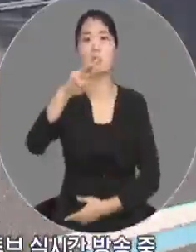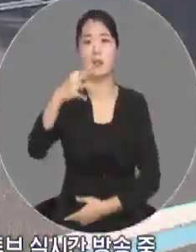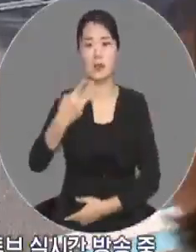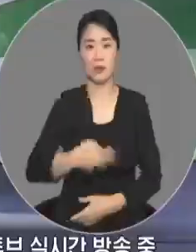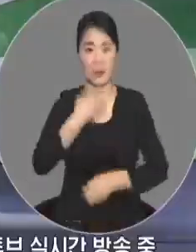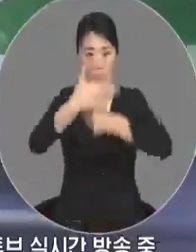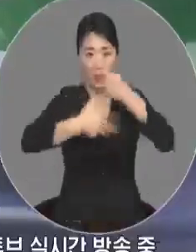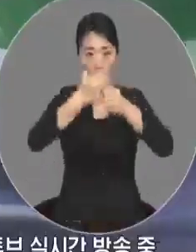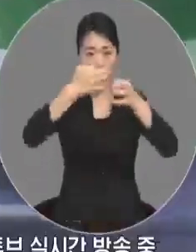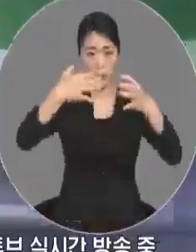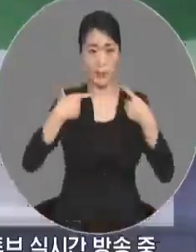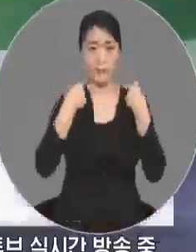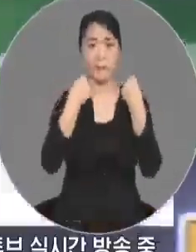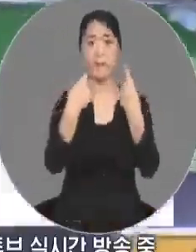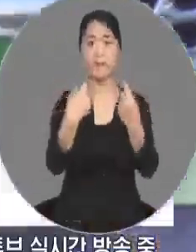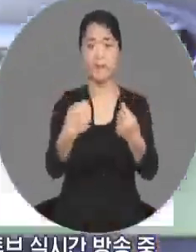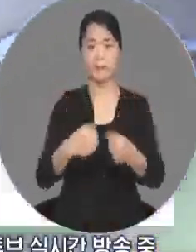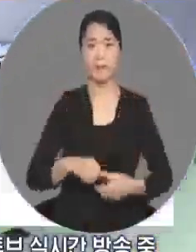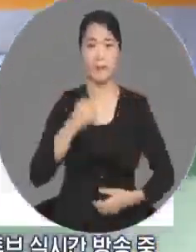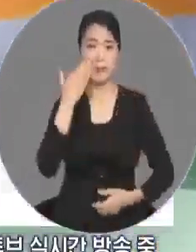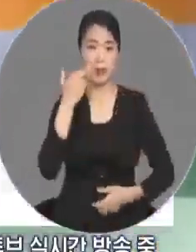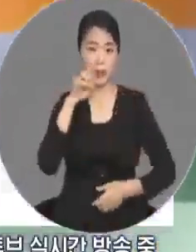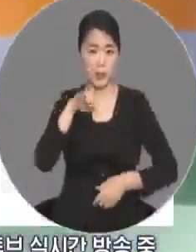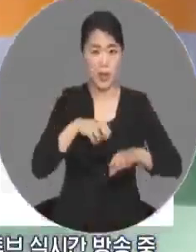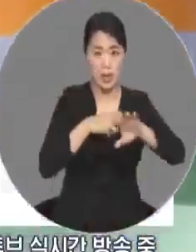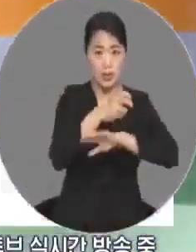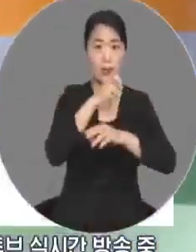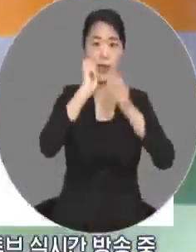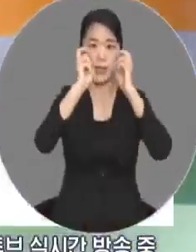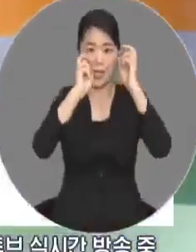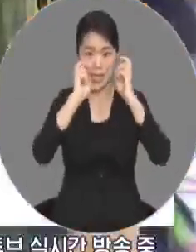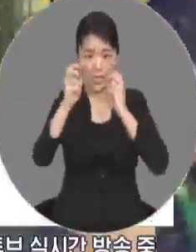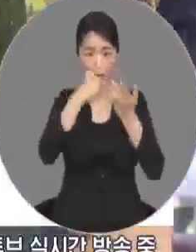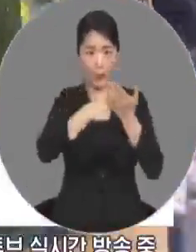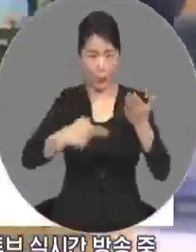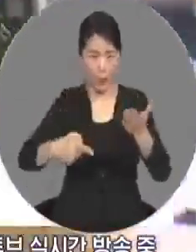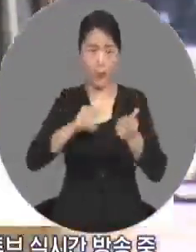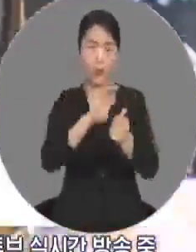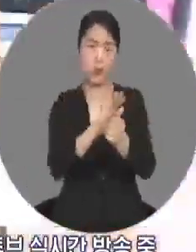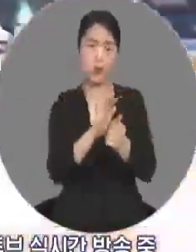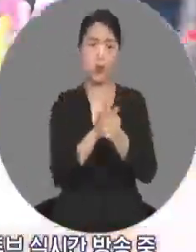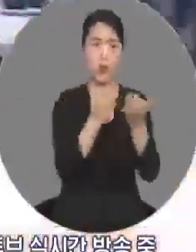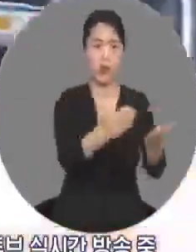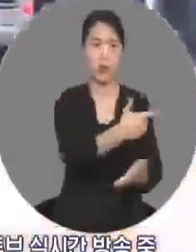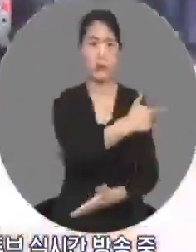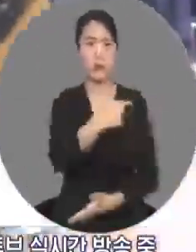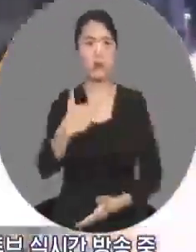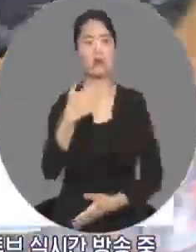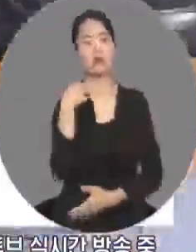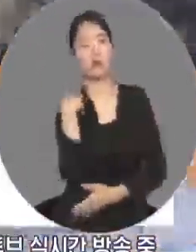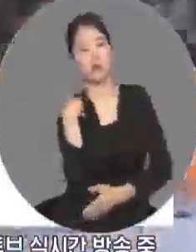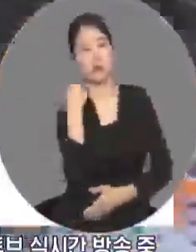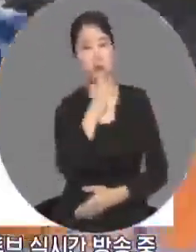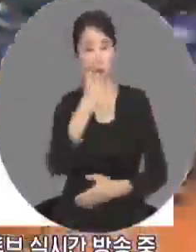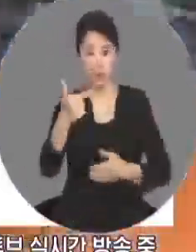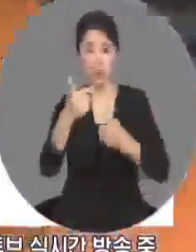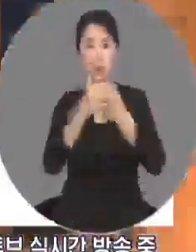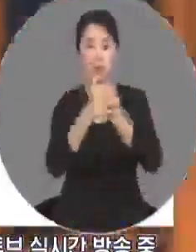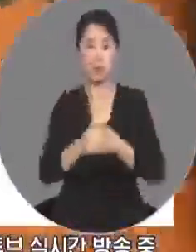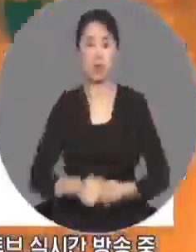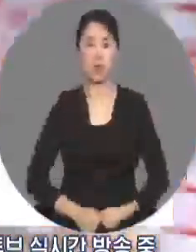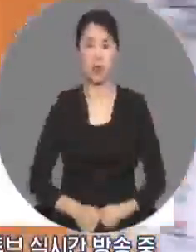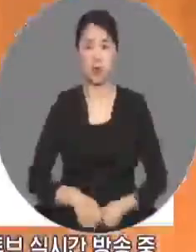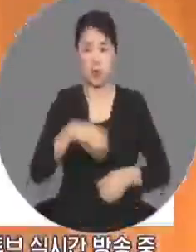않았습니다 울산시는 버스업체의 손실금에 대한 막대한 재정부담을 이유로 요금 인상을 추진해왔는데